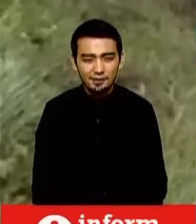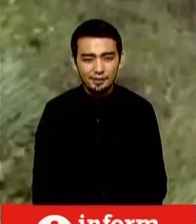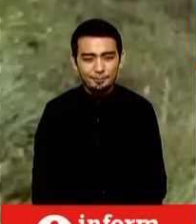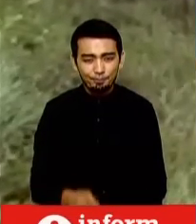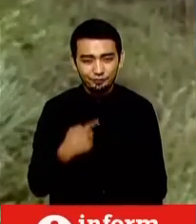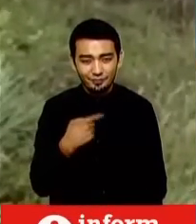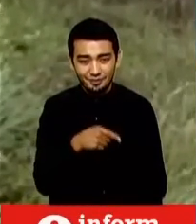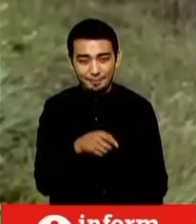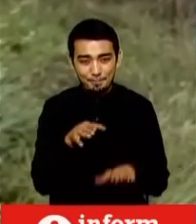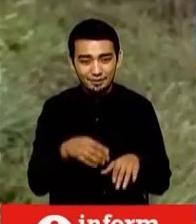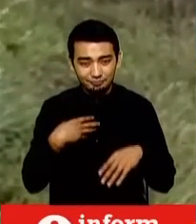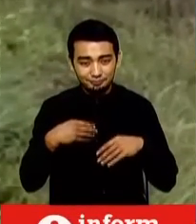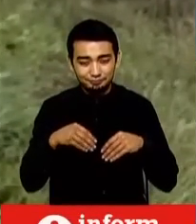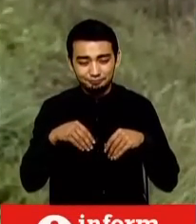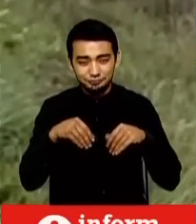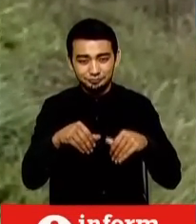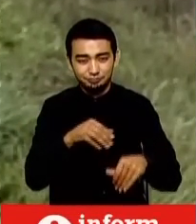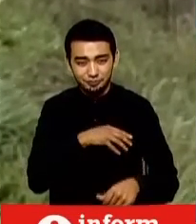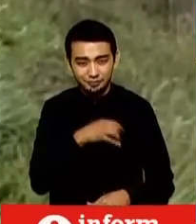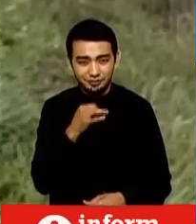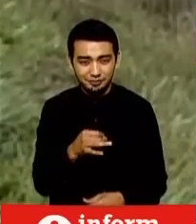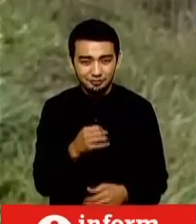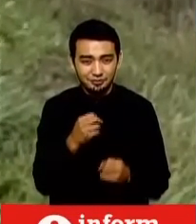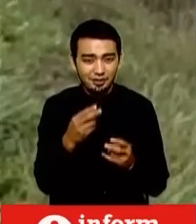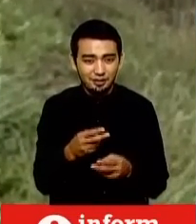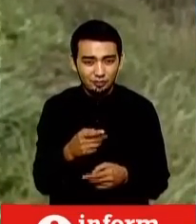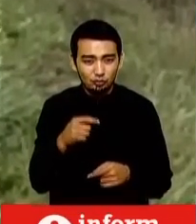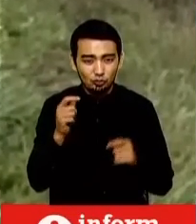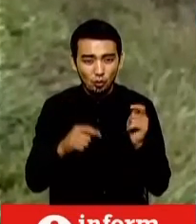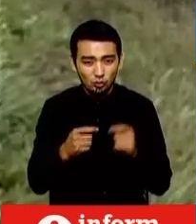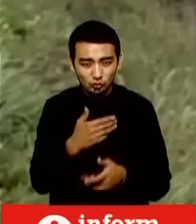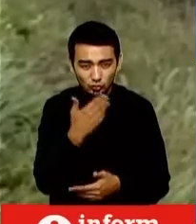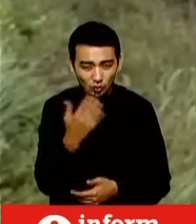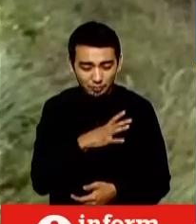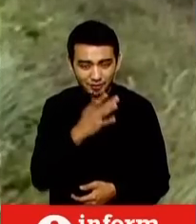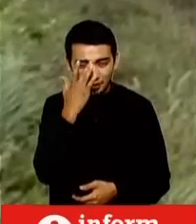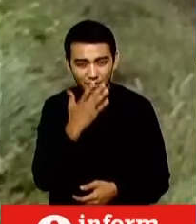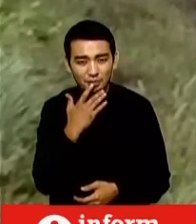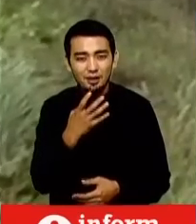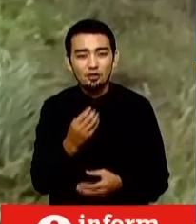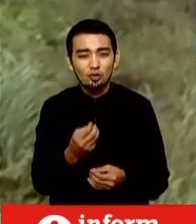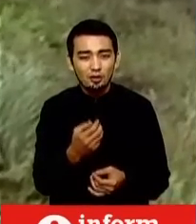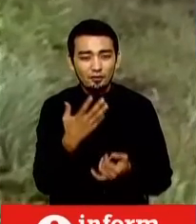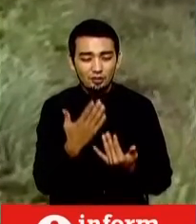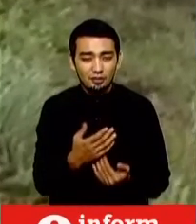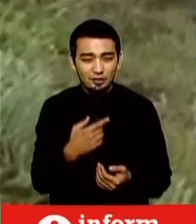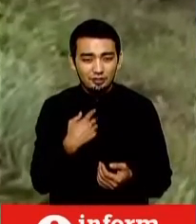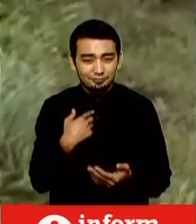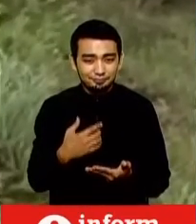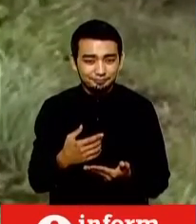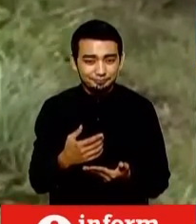ектік. Енді жаздай жаңбыр болған жоқ. Оның үстіне мінекей биыл